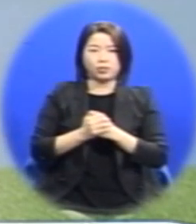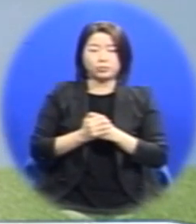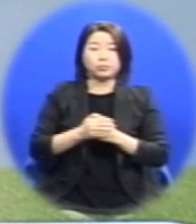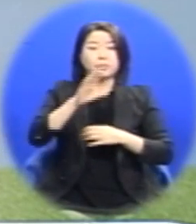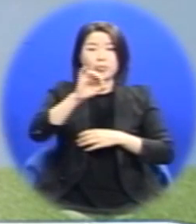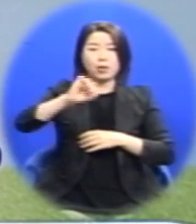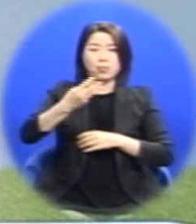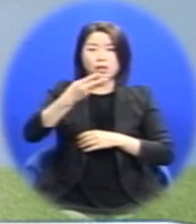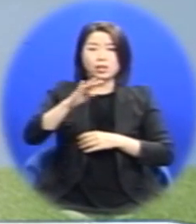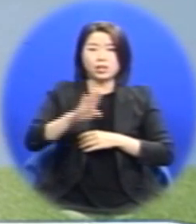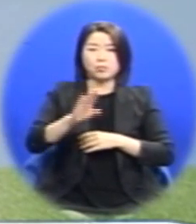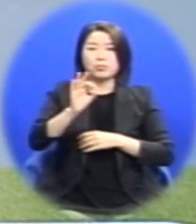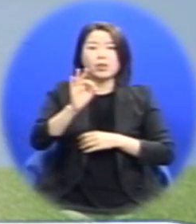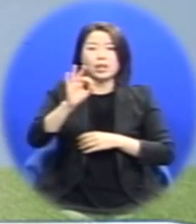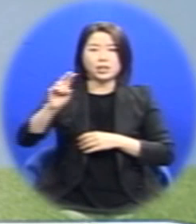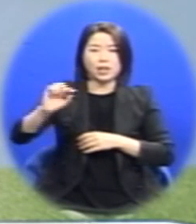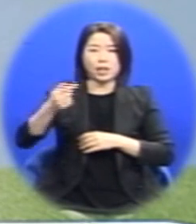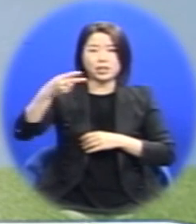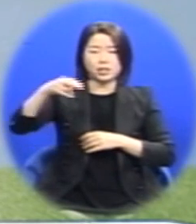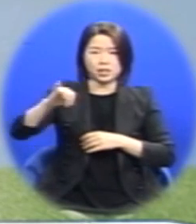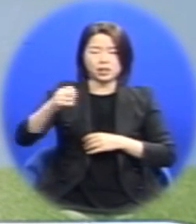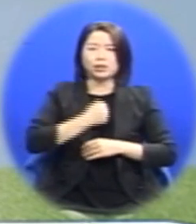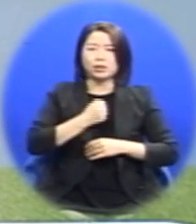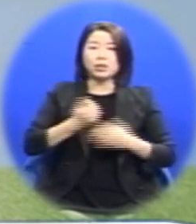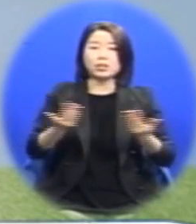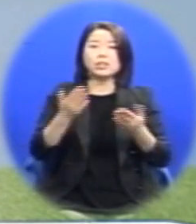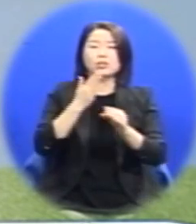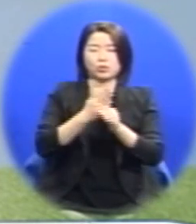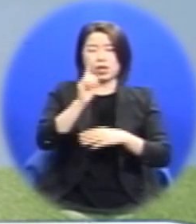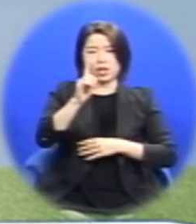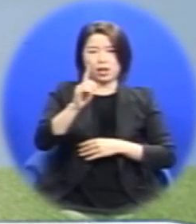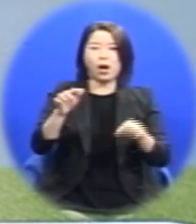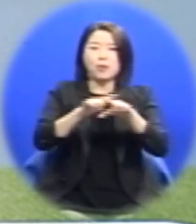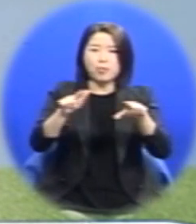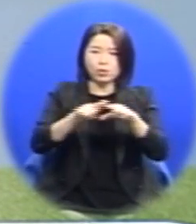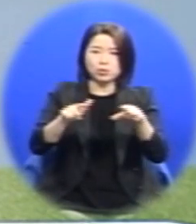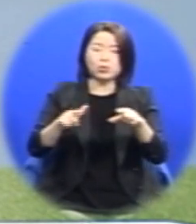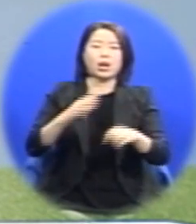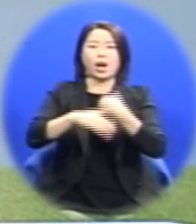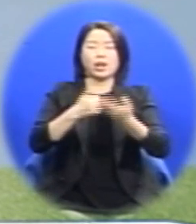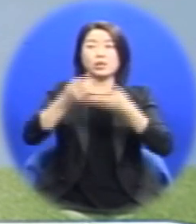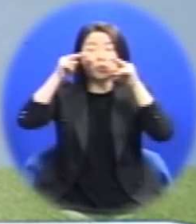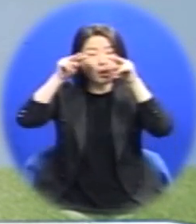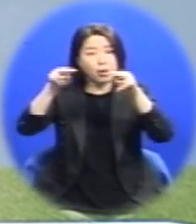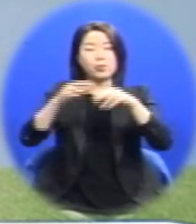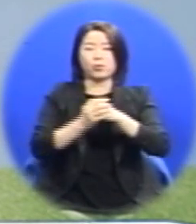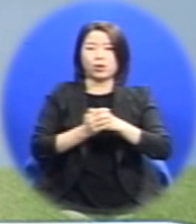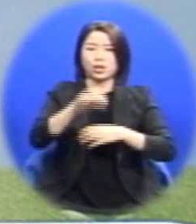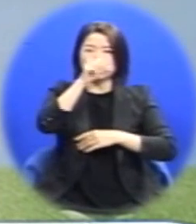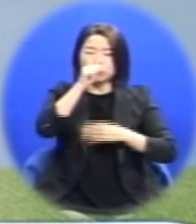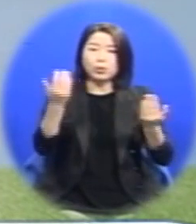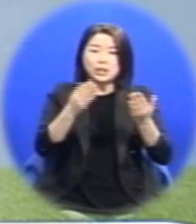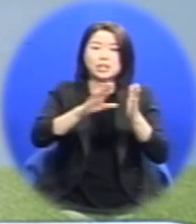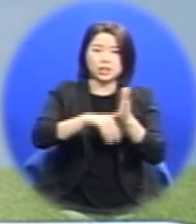필립 얀시가 답답했던 일 중에 하나예요. 평소에 하나님을 바라보고 좋은 일이